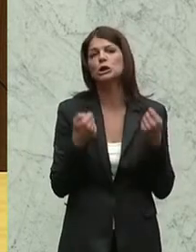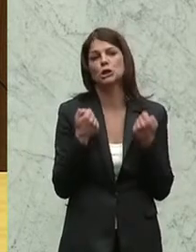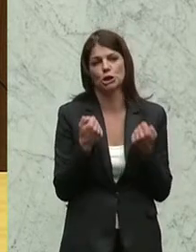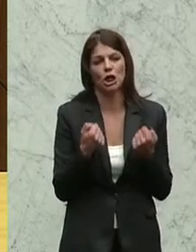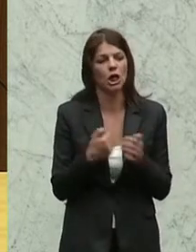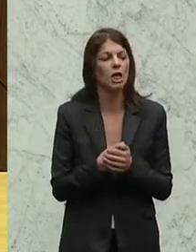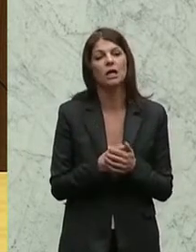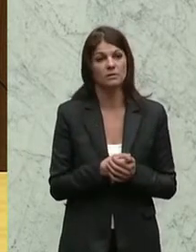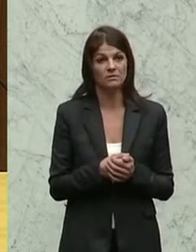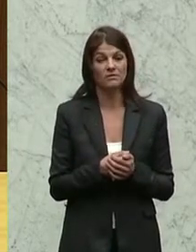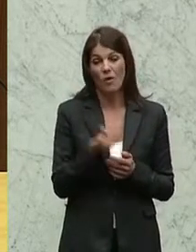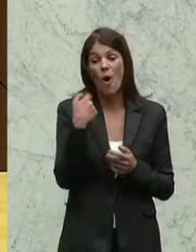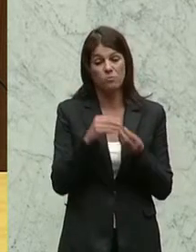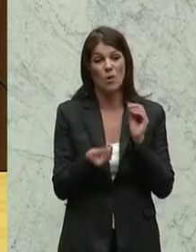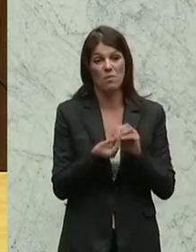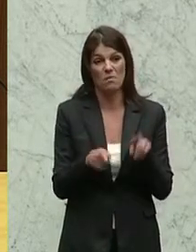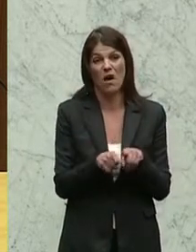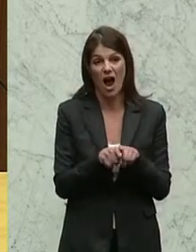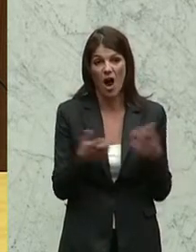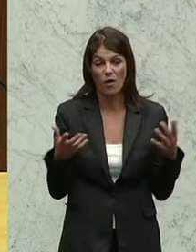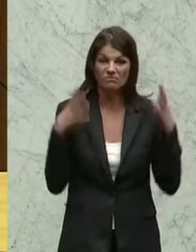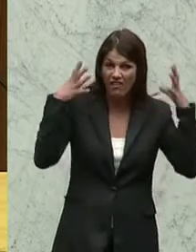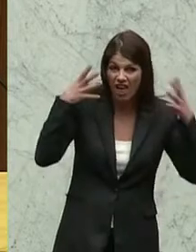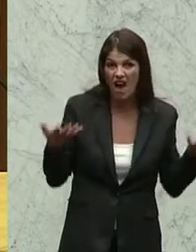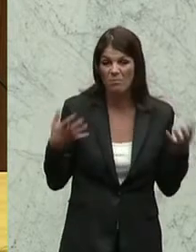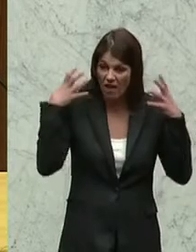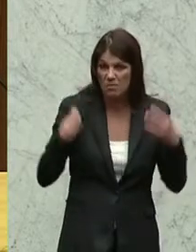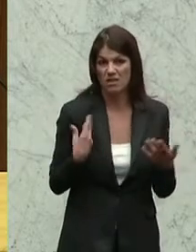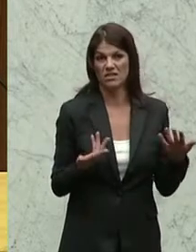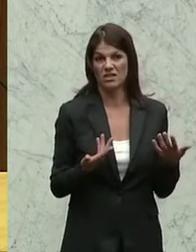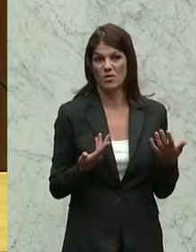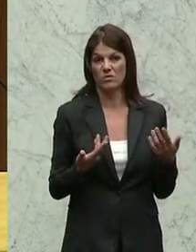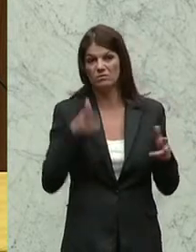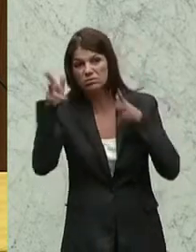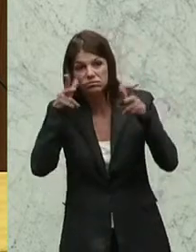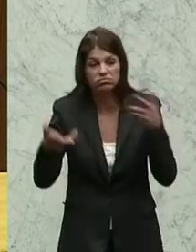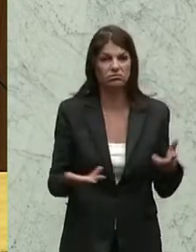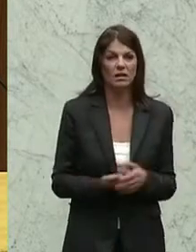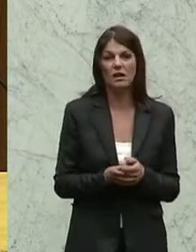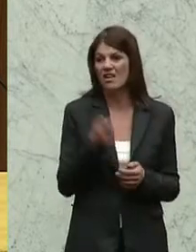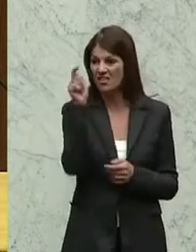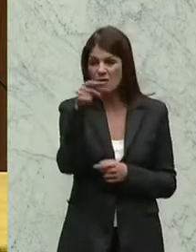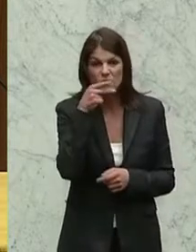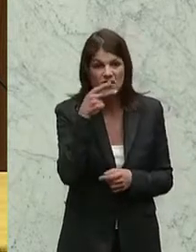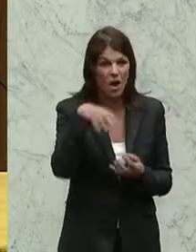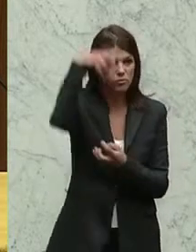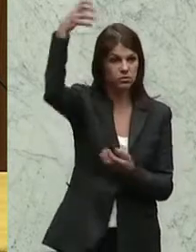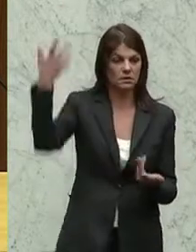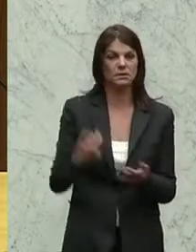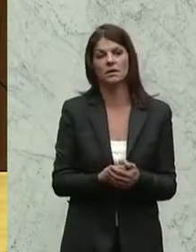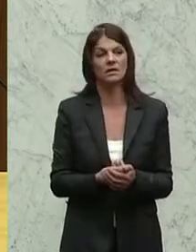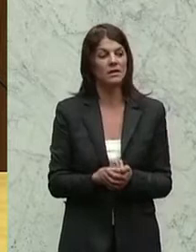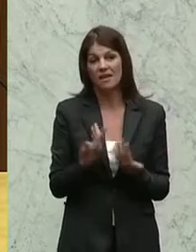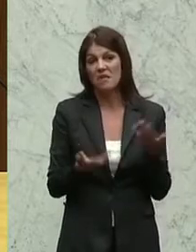sicherlich zu Problemen kommen mit dem Lärm, Lärmbelästigung, Lautstärke, es wird draußen geraucht.